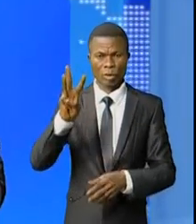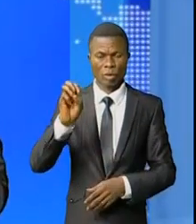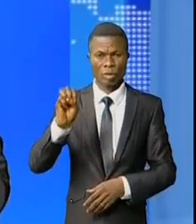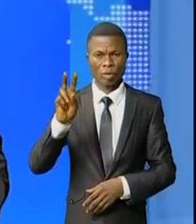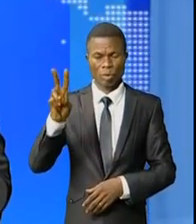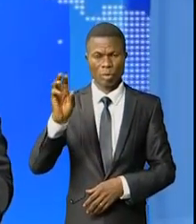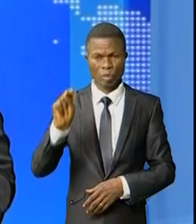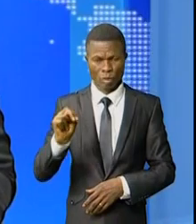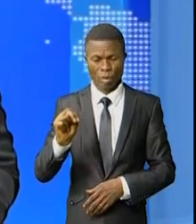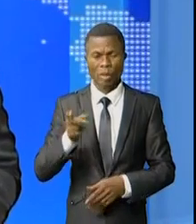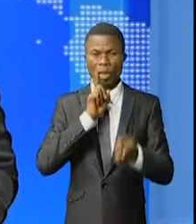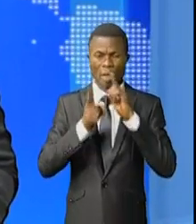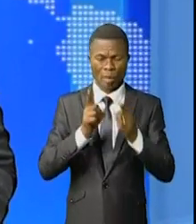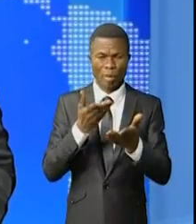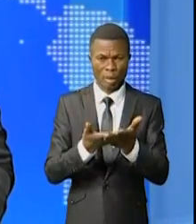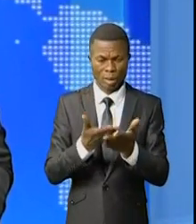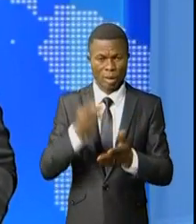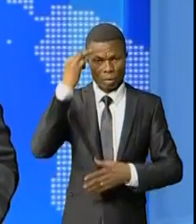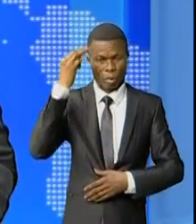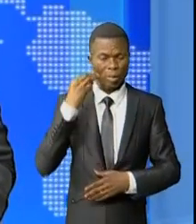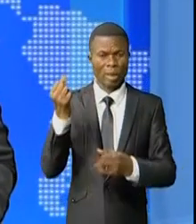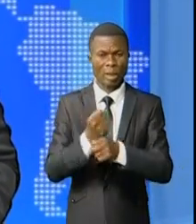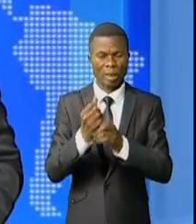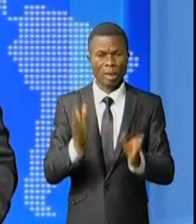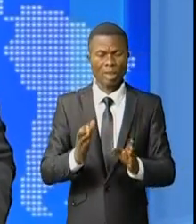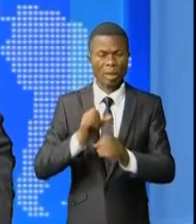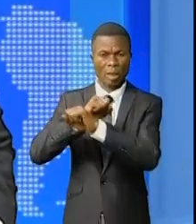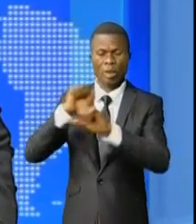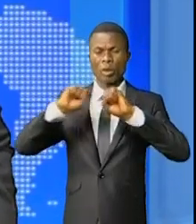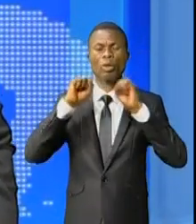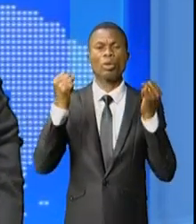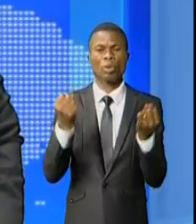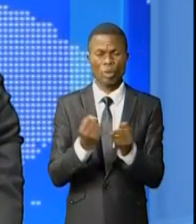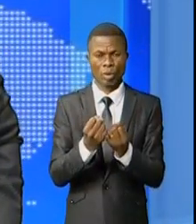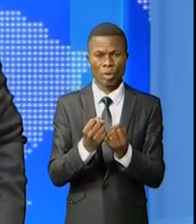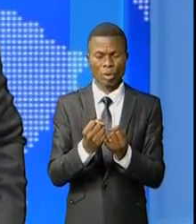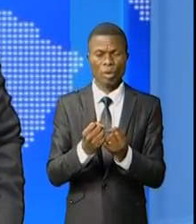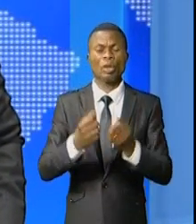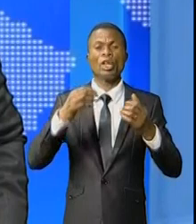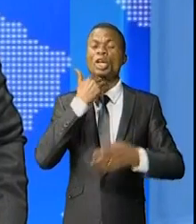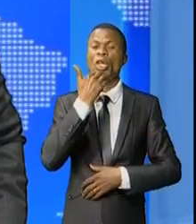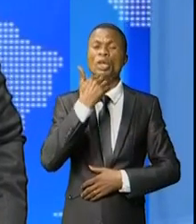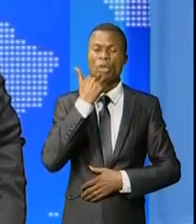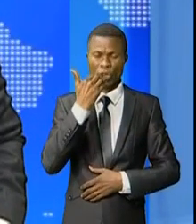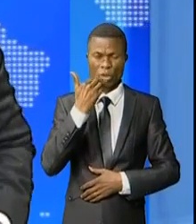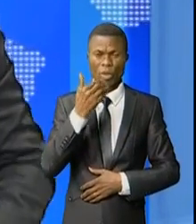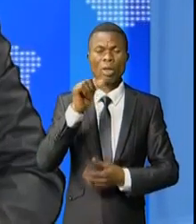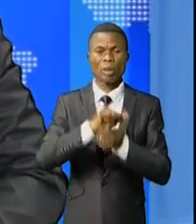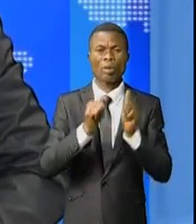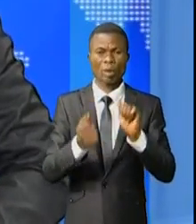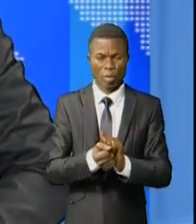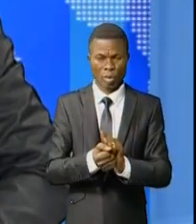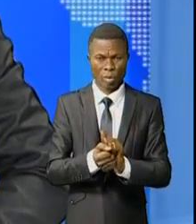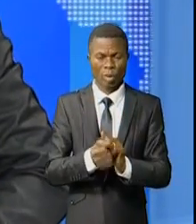One qui a mis autour d'une table la ministre de l'Emploi, Travail et Prévoyance sociale et le bailleur des fonds sur la problématique